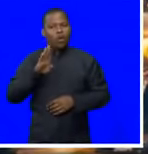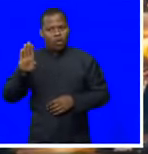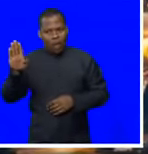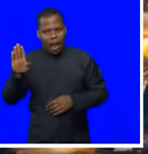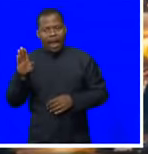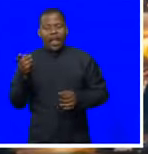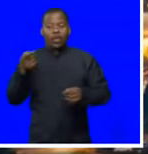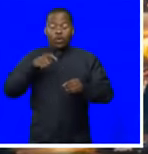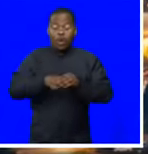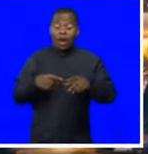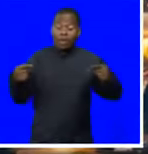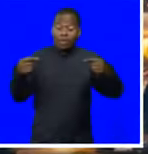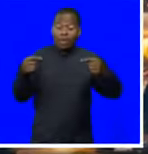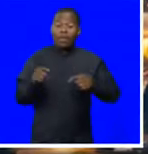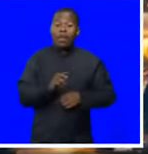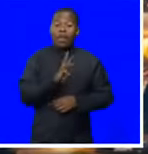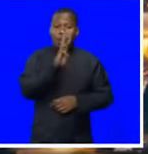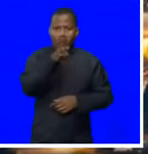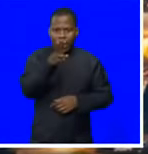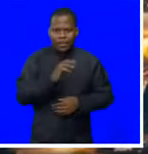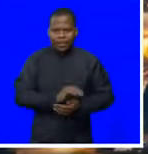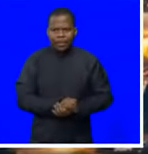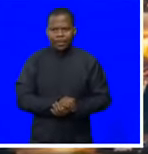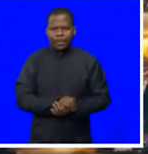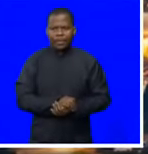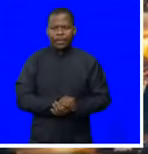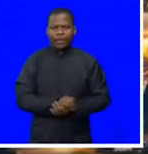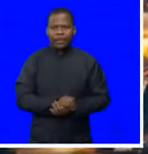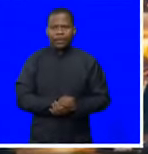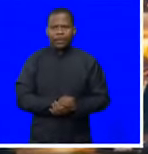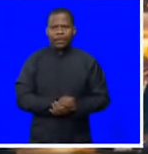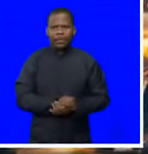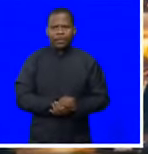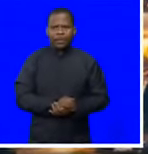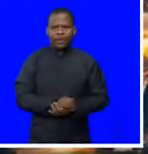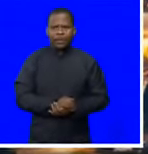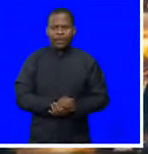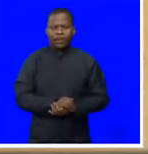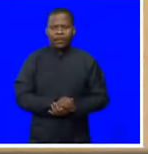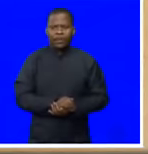etulu nelive leBotswana emidlalweni yemachan 2023 qualifiers.